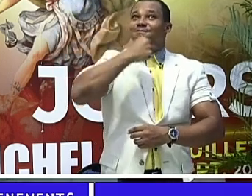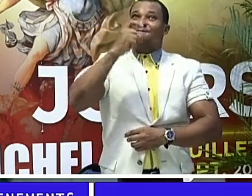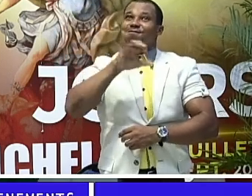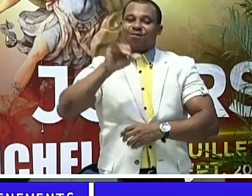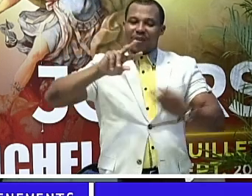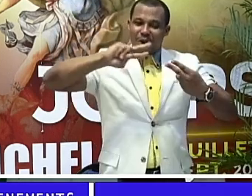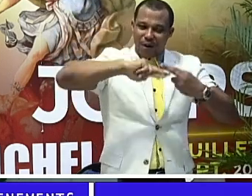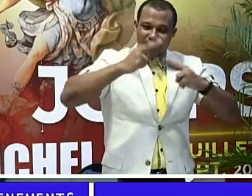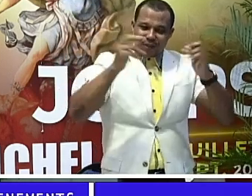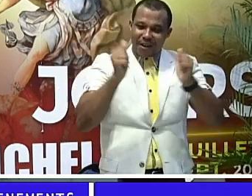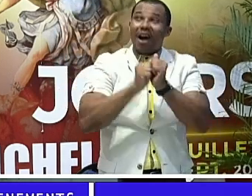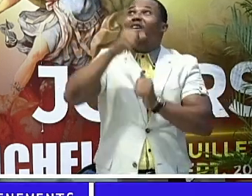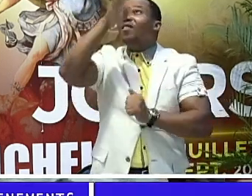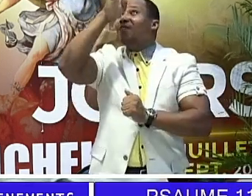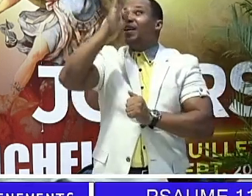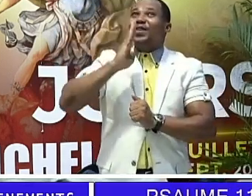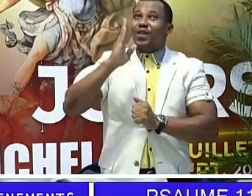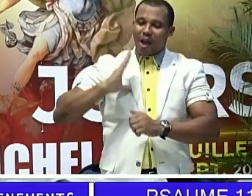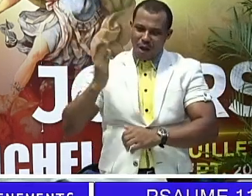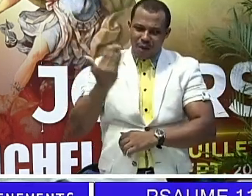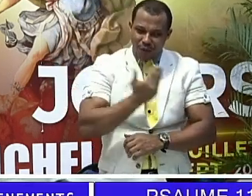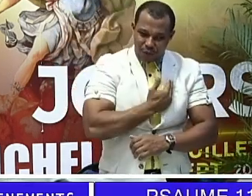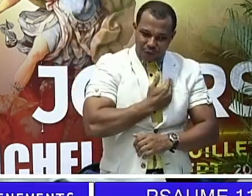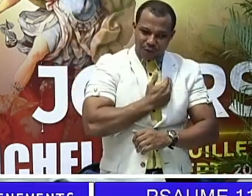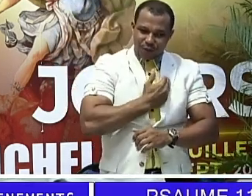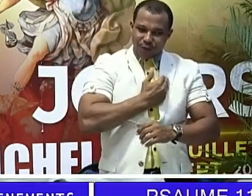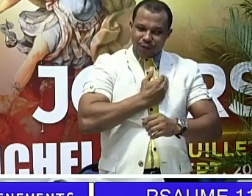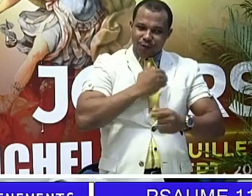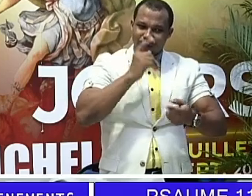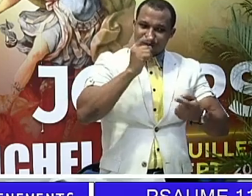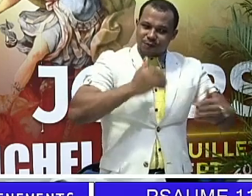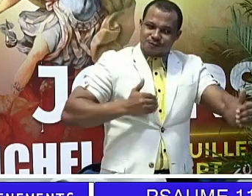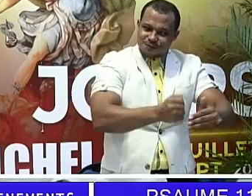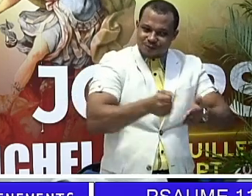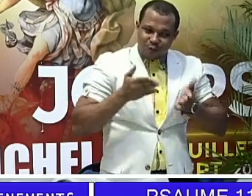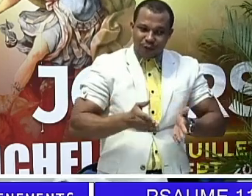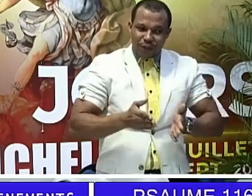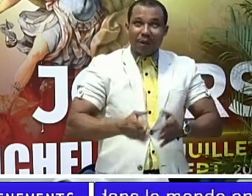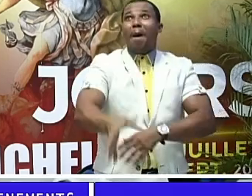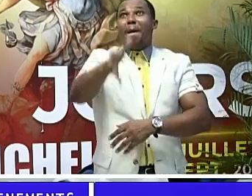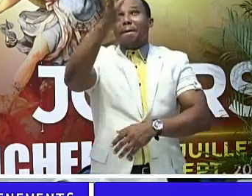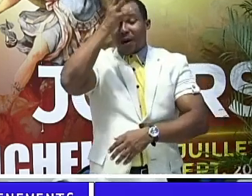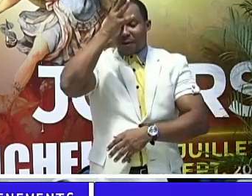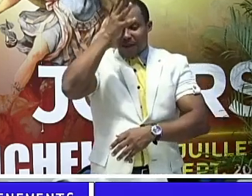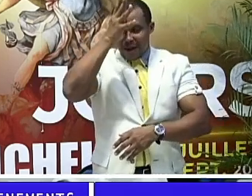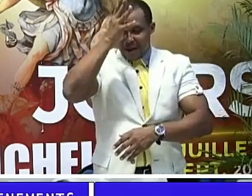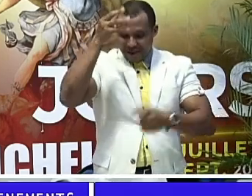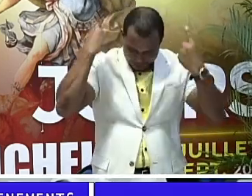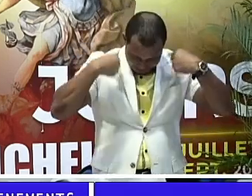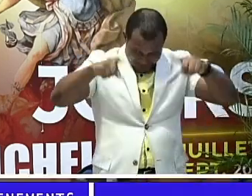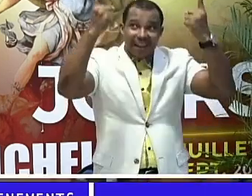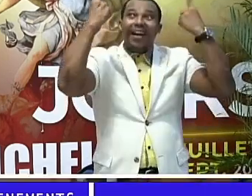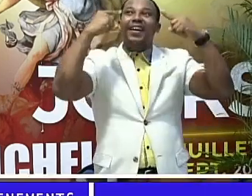relation avec Dieu et notre prochain. Père, exauce notre prière.